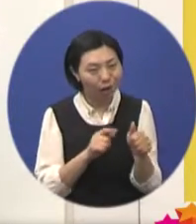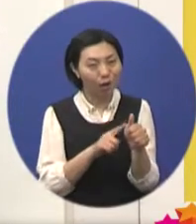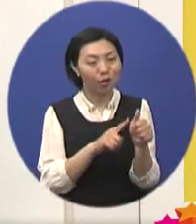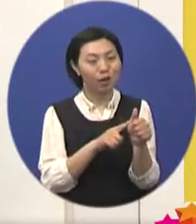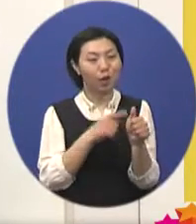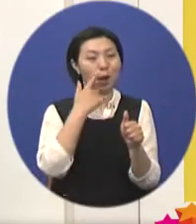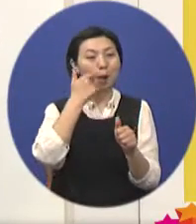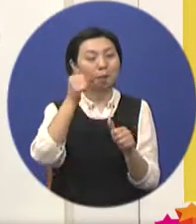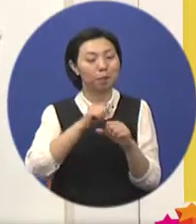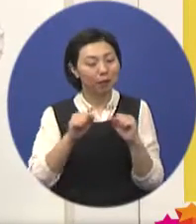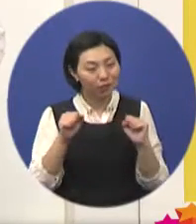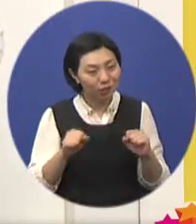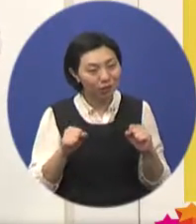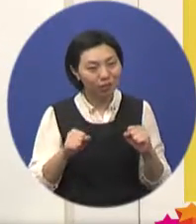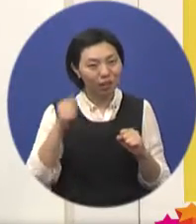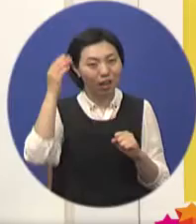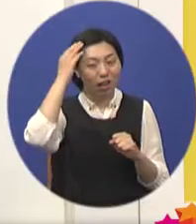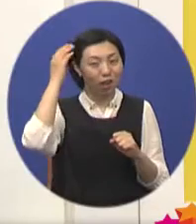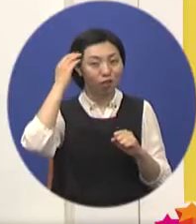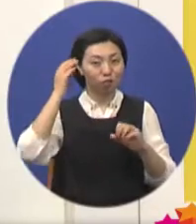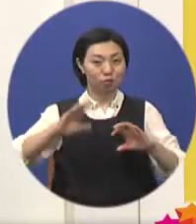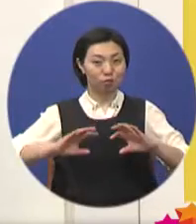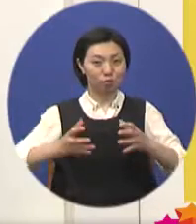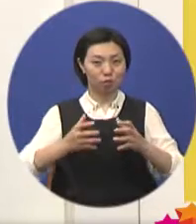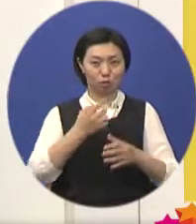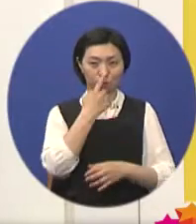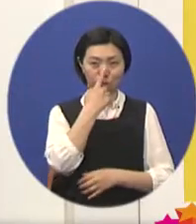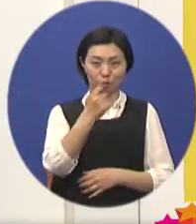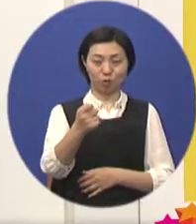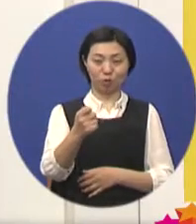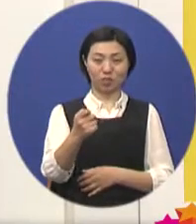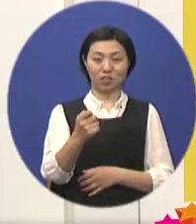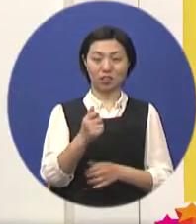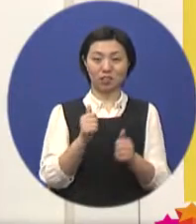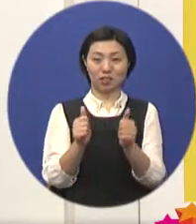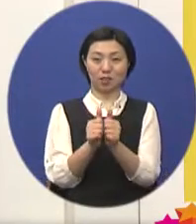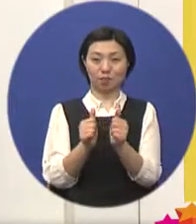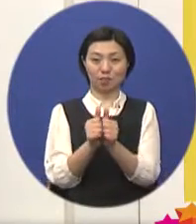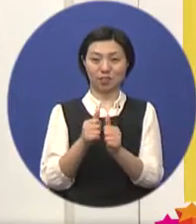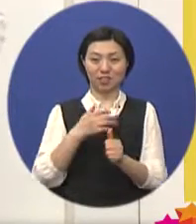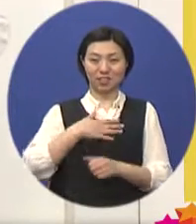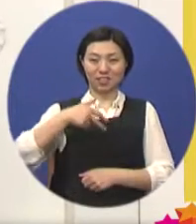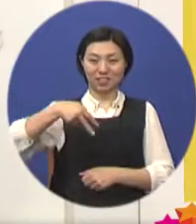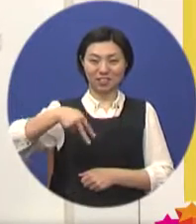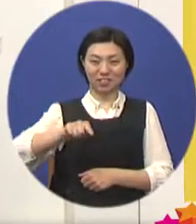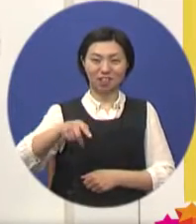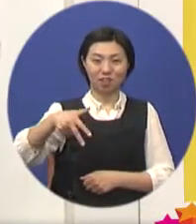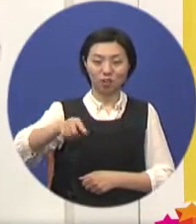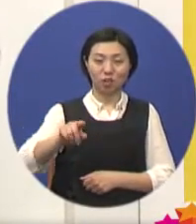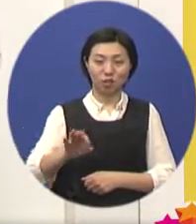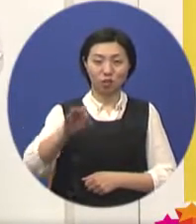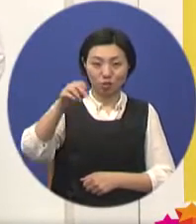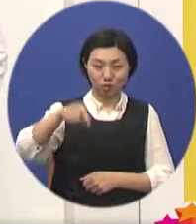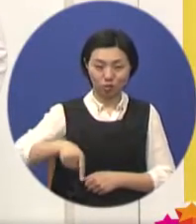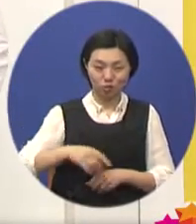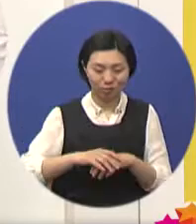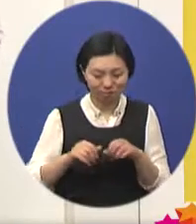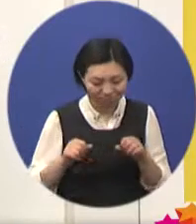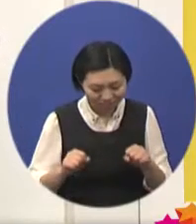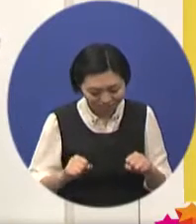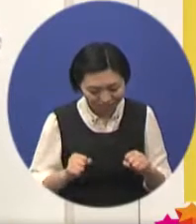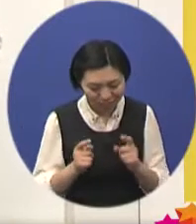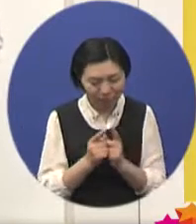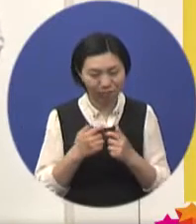많이 하십니다. 대한민국의 예. 최고의 멋진 남자 춘향아 물론 가수 서정훈입니다. 예. 예. 아유, 만나서